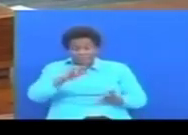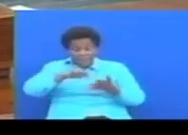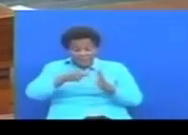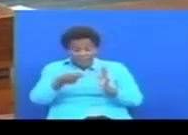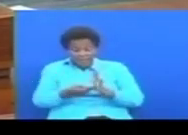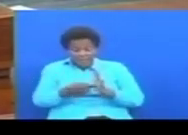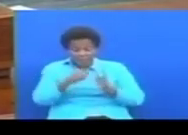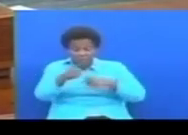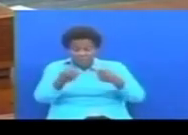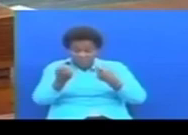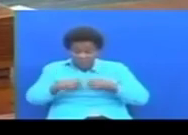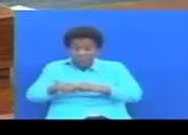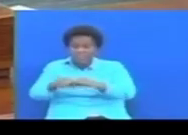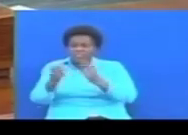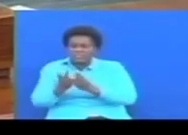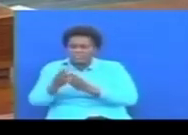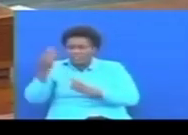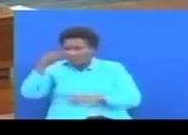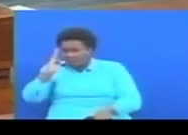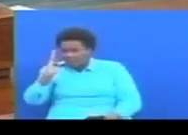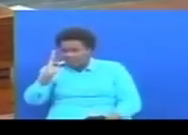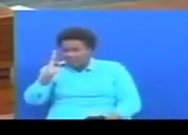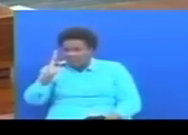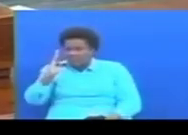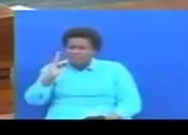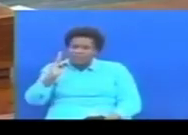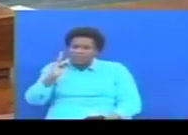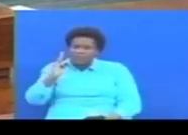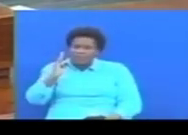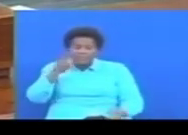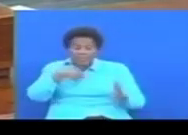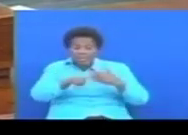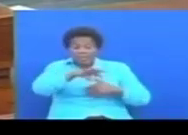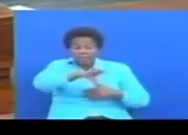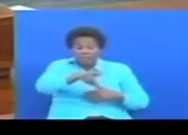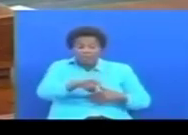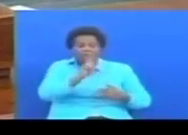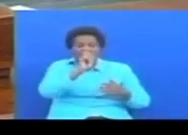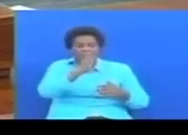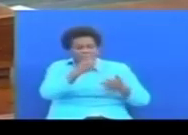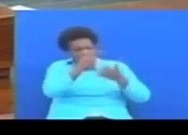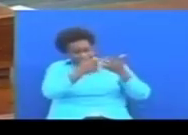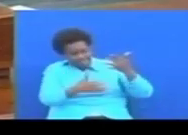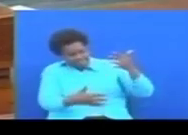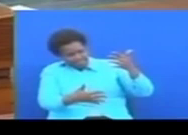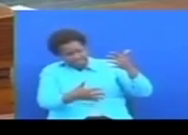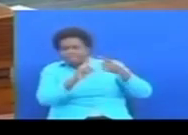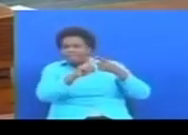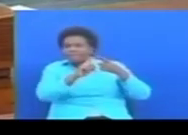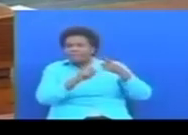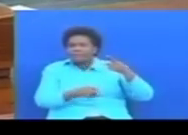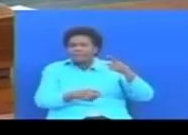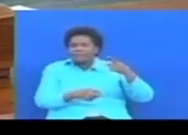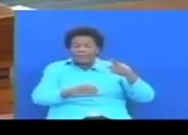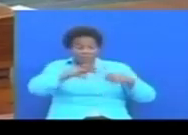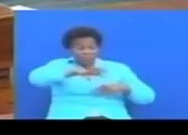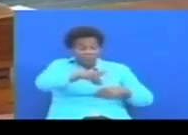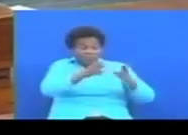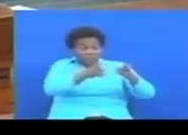inayoendelea kutekelezwa na kuratibiwa na serikali katika mkoa wa Kagera ni kama ifuatavyo. Moja, mkoa wa